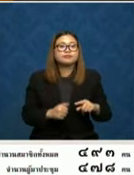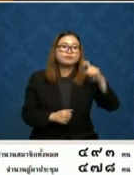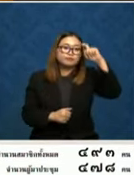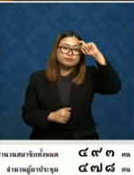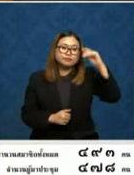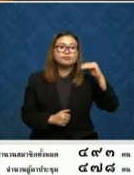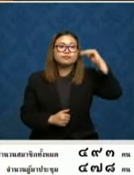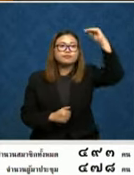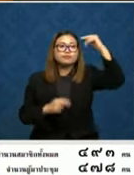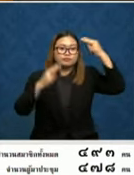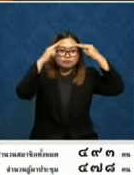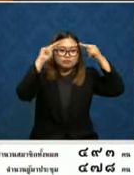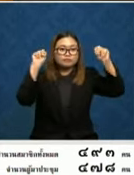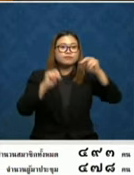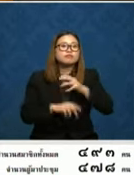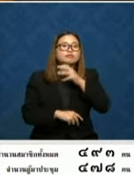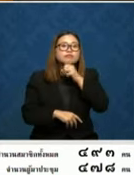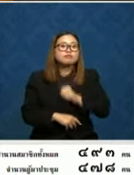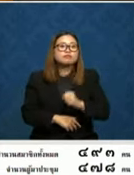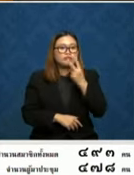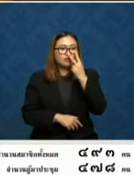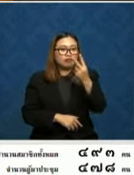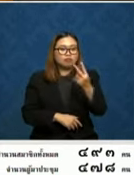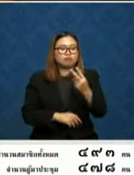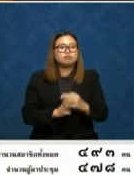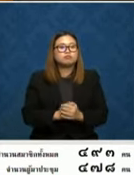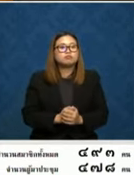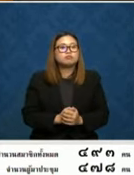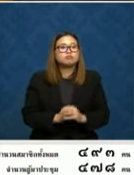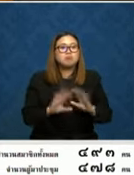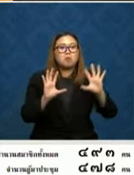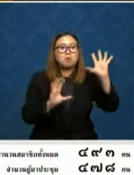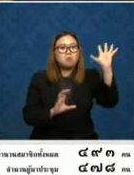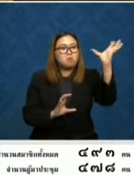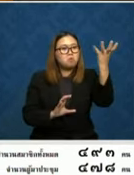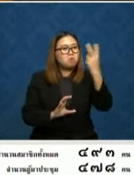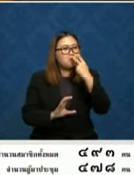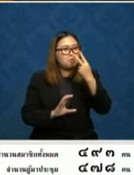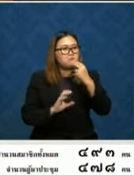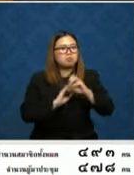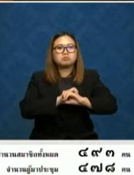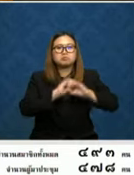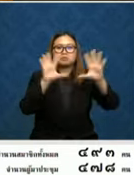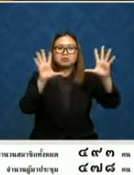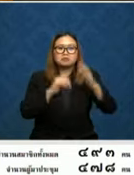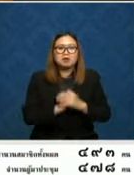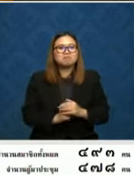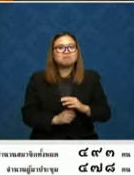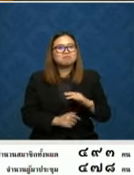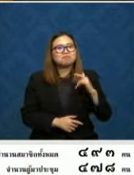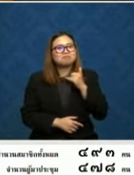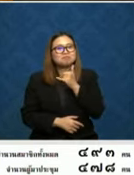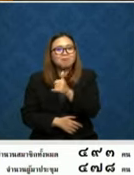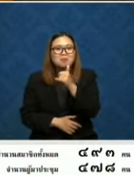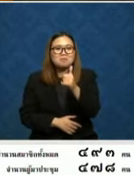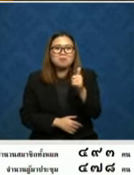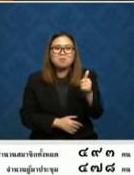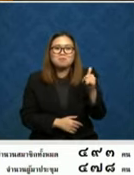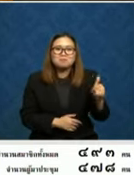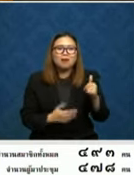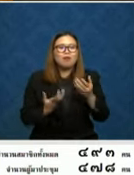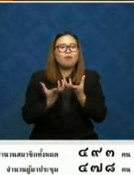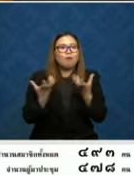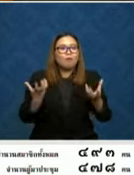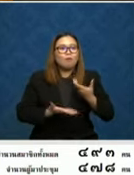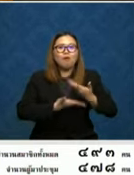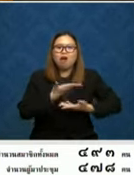ทวีสินเนี่ยเรายิ่งได้เห็นบทบาทของประเทศไทยในประชาคมโลกที่เพิ่มมากขึ้นในการไปติดต่อการค้าการขายสามารถดึ